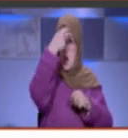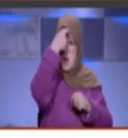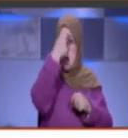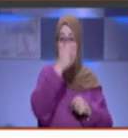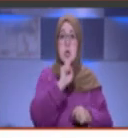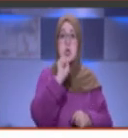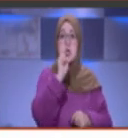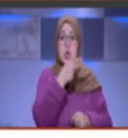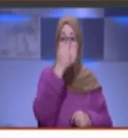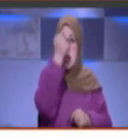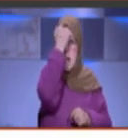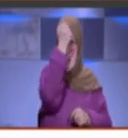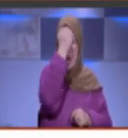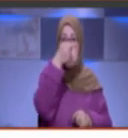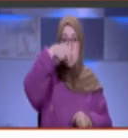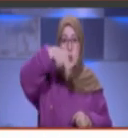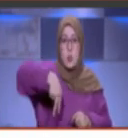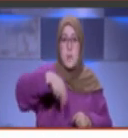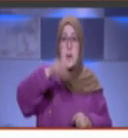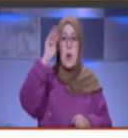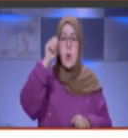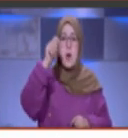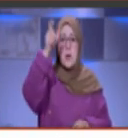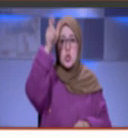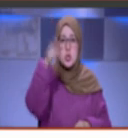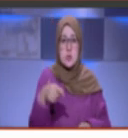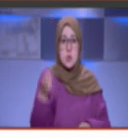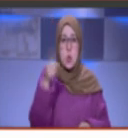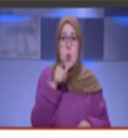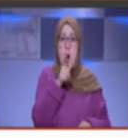12,840 إصابة. قالت الوزارة في بيانها إن